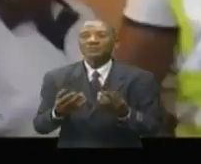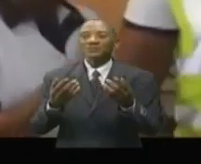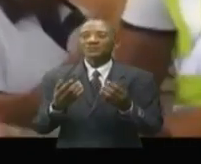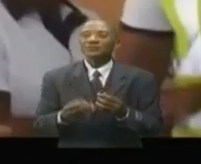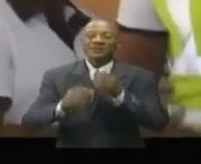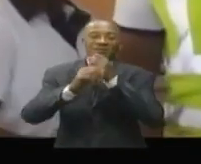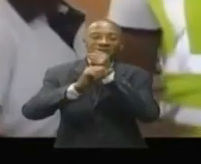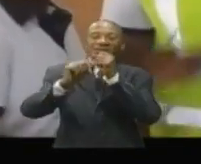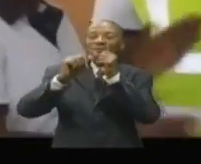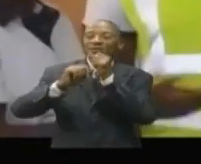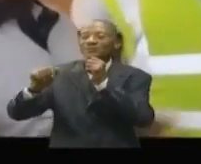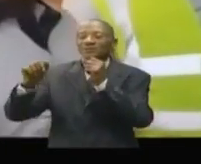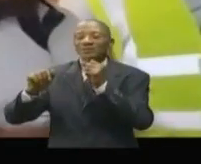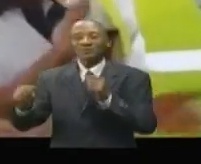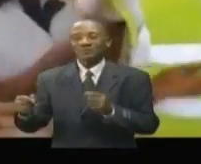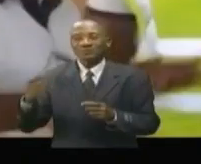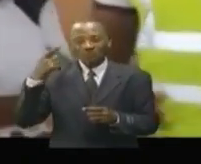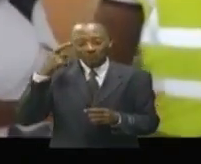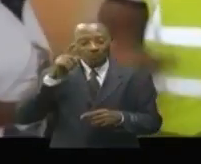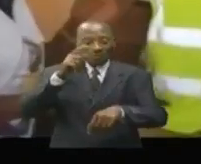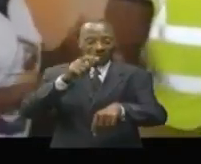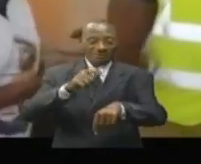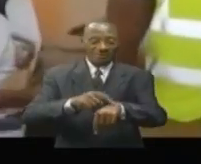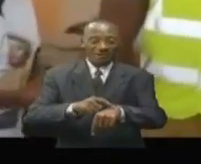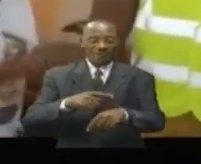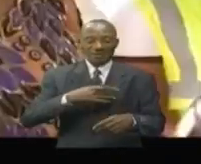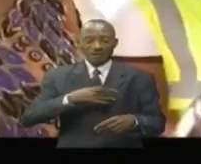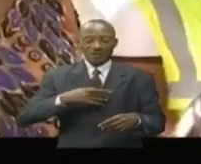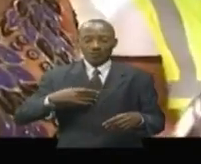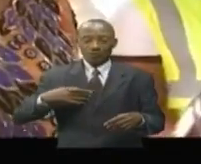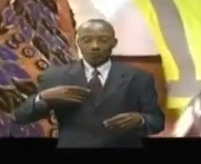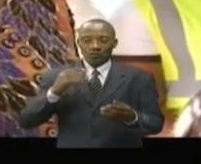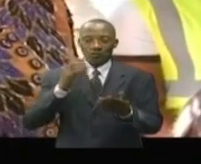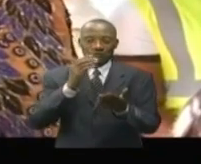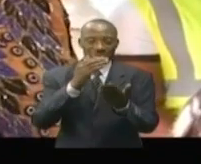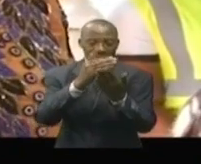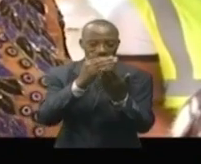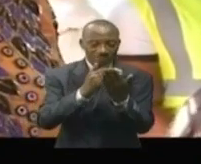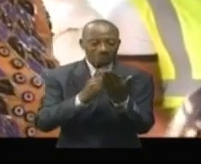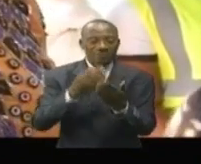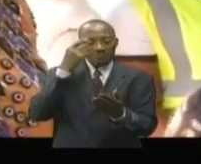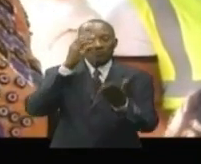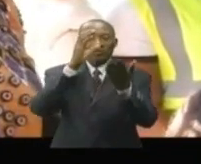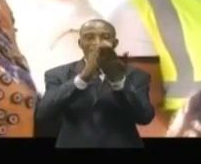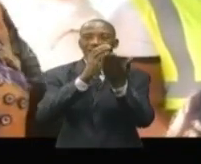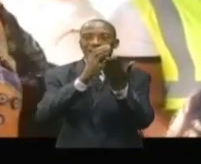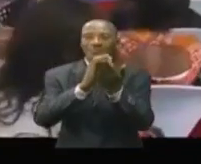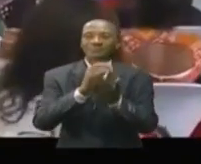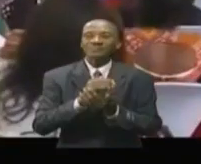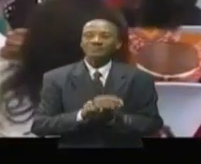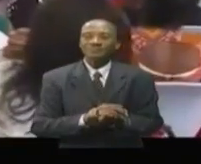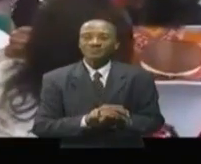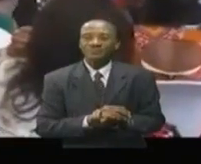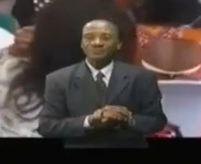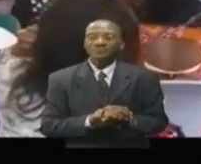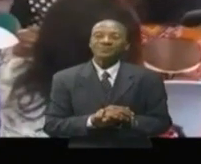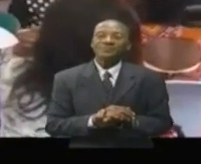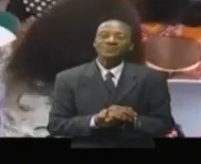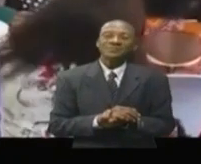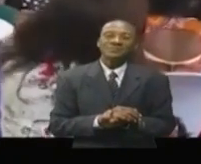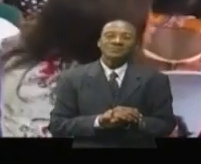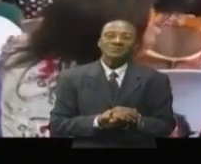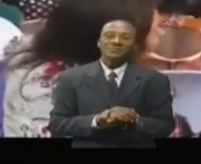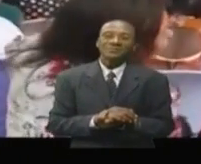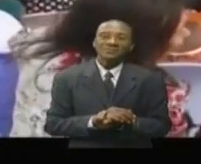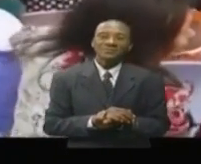sur la période d'enrôlement qui pointe à l'horizon. Mungu, ala nusaidi ya nupati ya